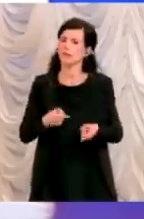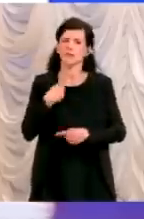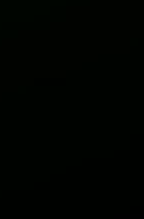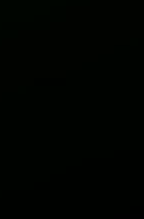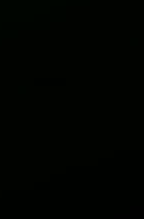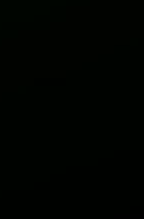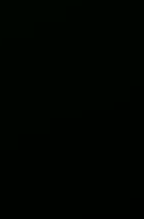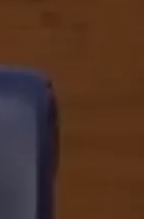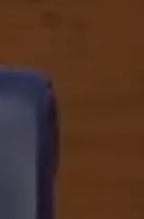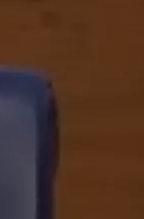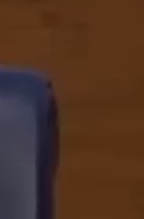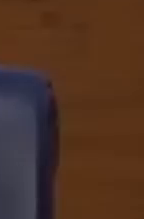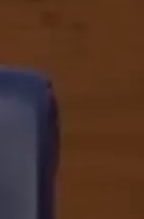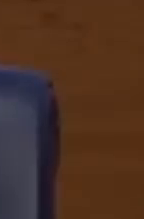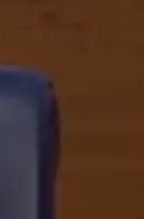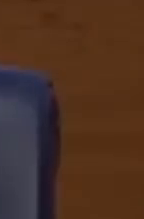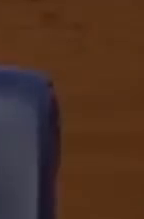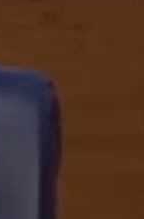Devo fare nomi e cognomi.